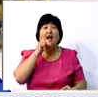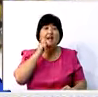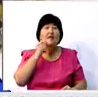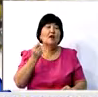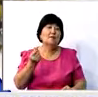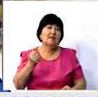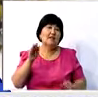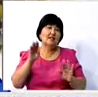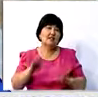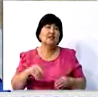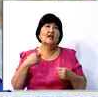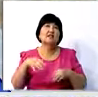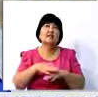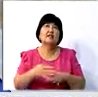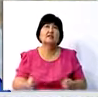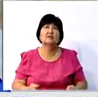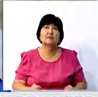по ценам ниже рыночных.